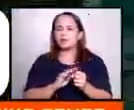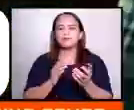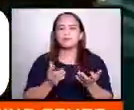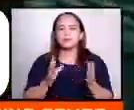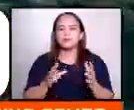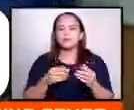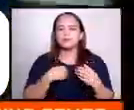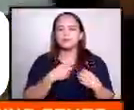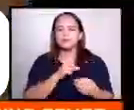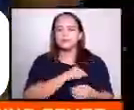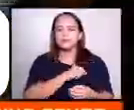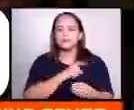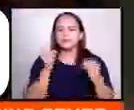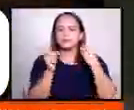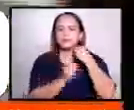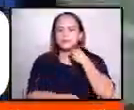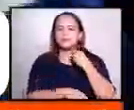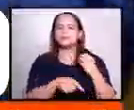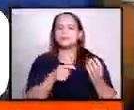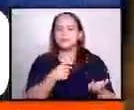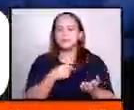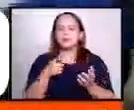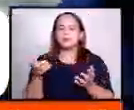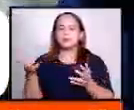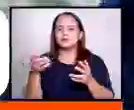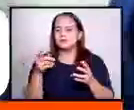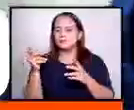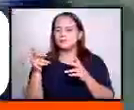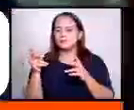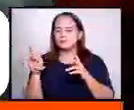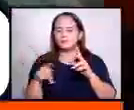para makonvict o mahatulang guilty ang mga akusado.